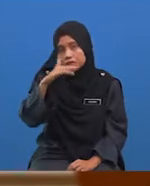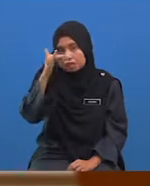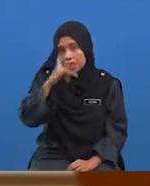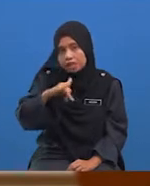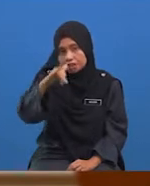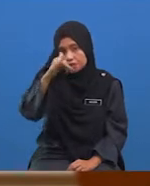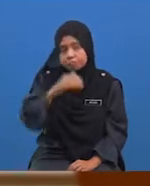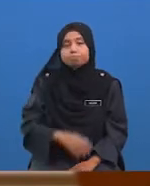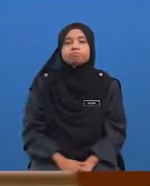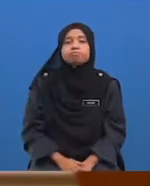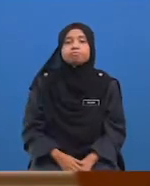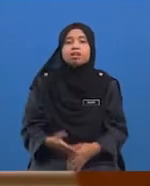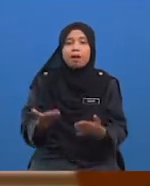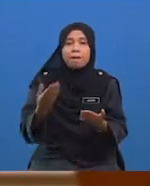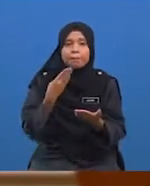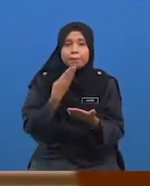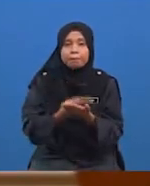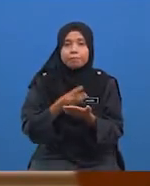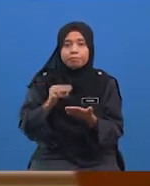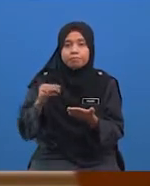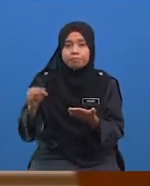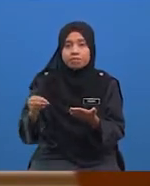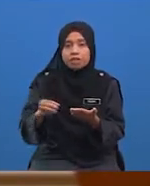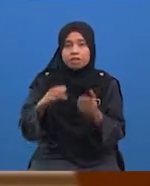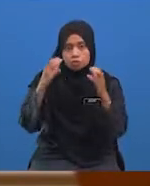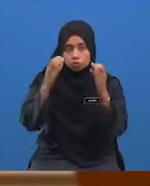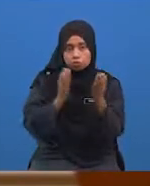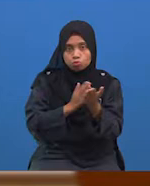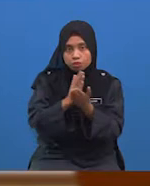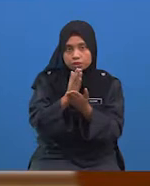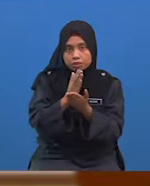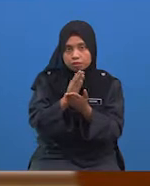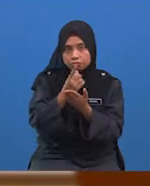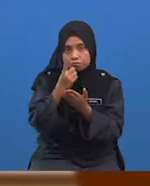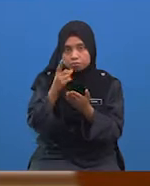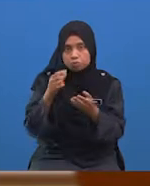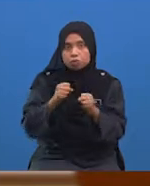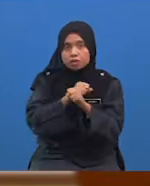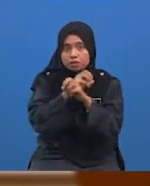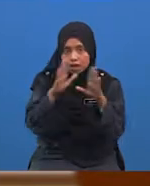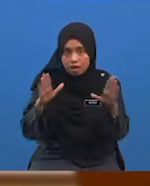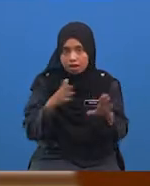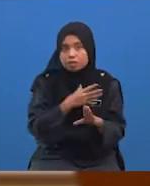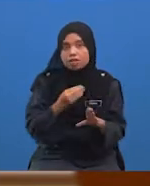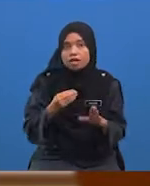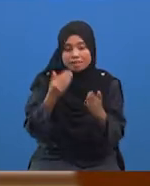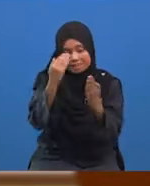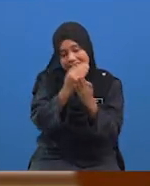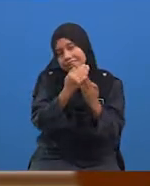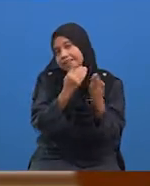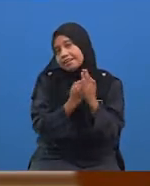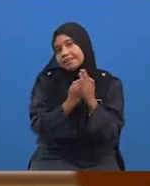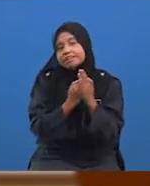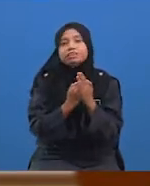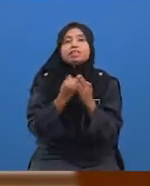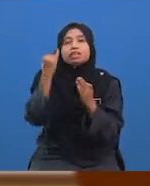Baiklah murid-murid. Cikgu teruskan pengajaran bagi menerang dan menyenaraikan